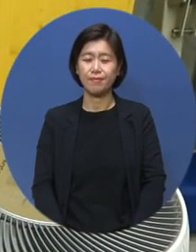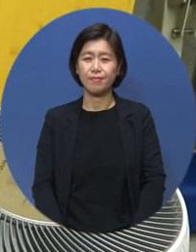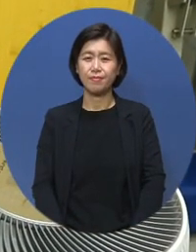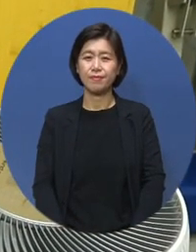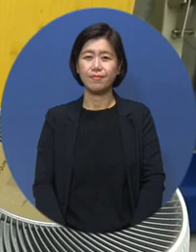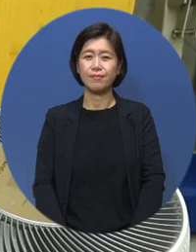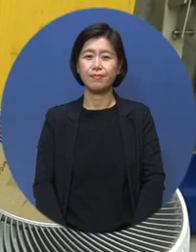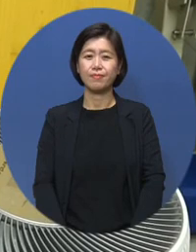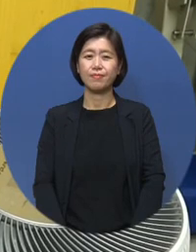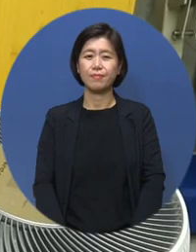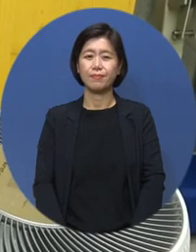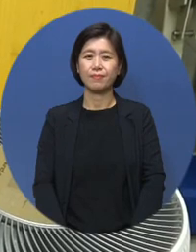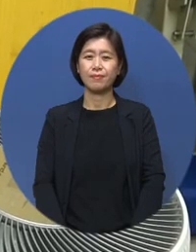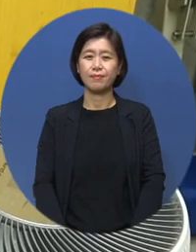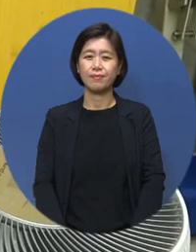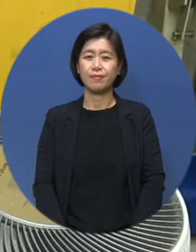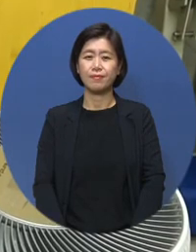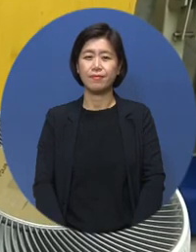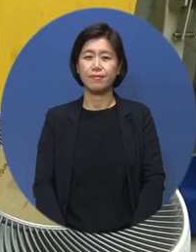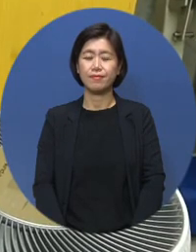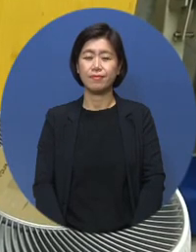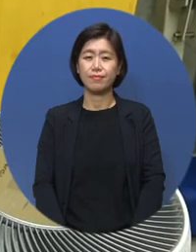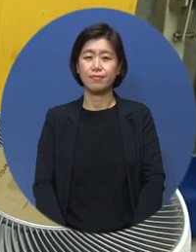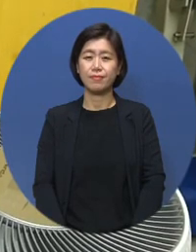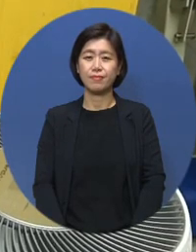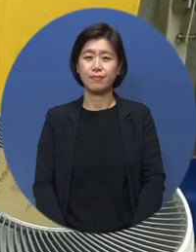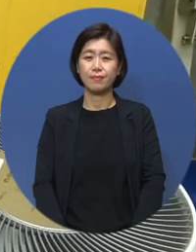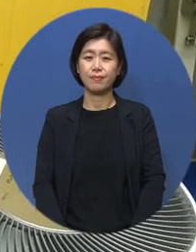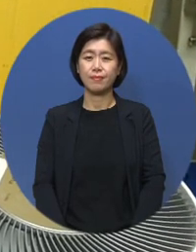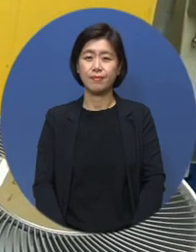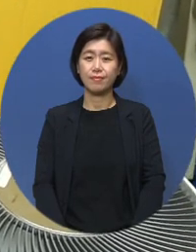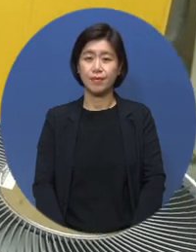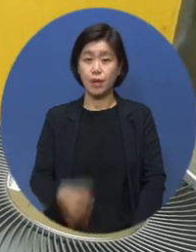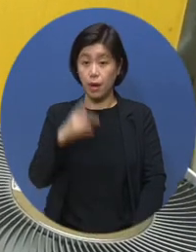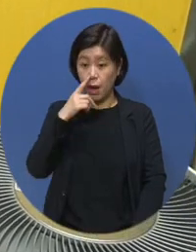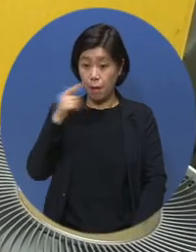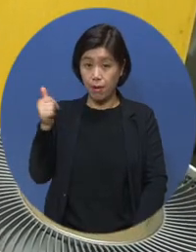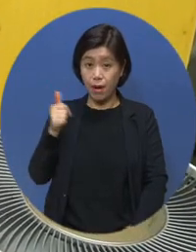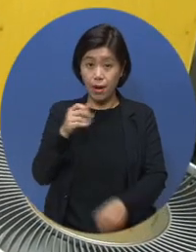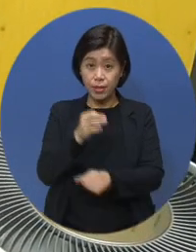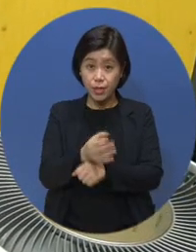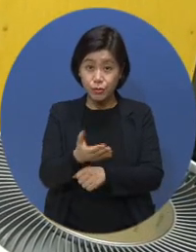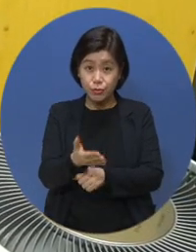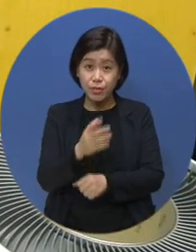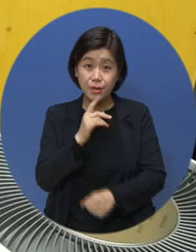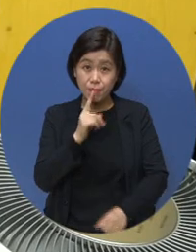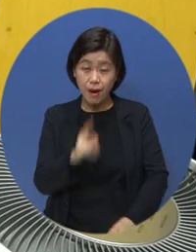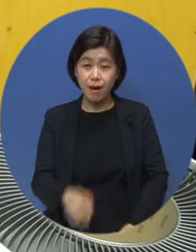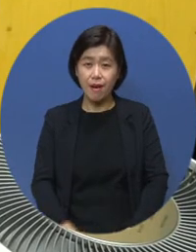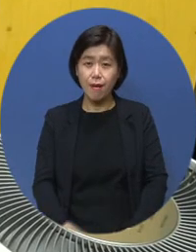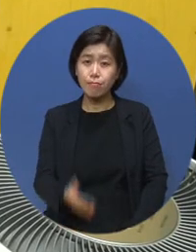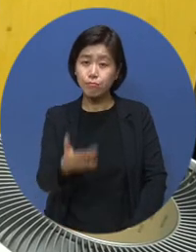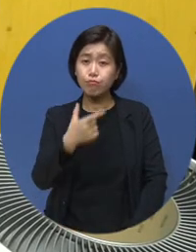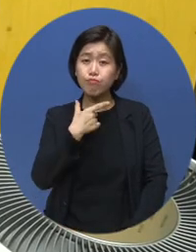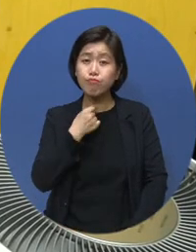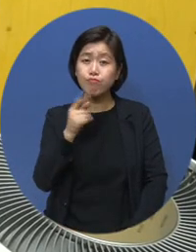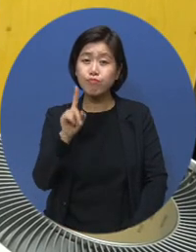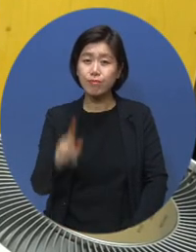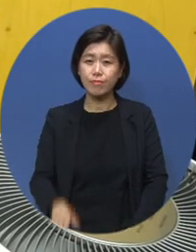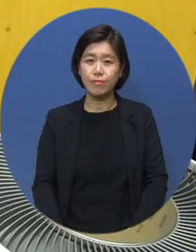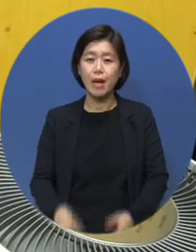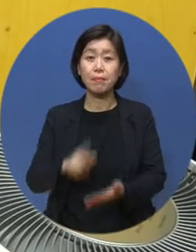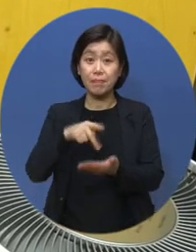뭐라고 하는데 왜 지금 해 주십시오 예 뭐 확실히 주신다 고 하셨잖아요 뭐 뭐 원하는 것